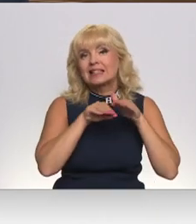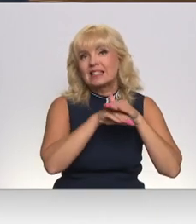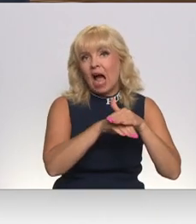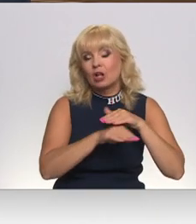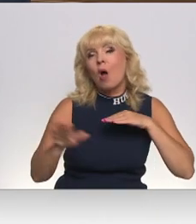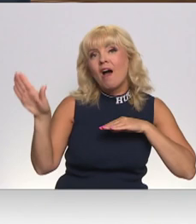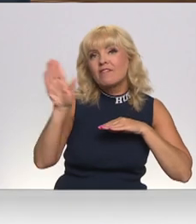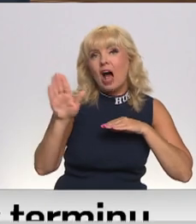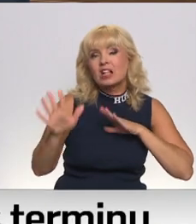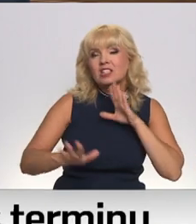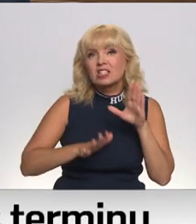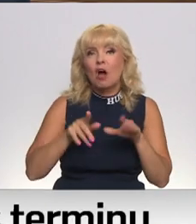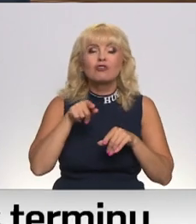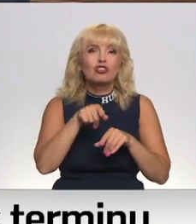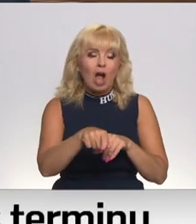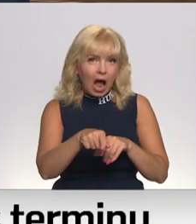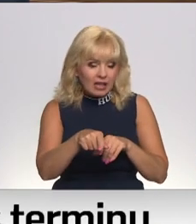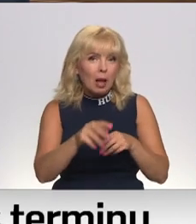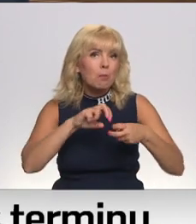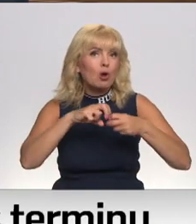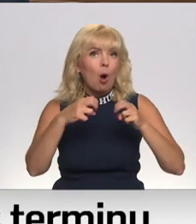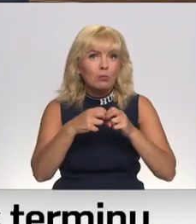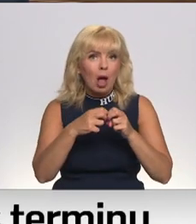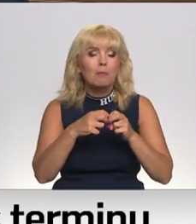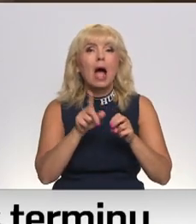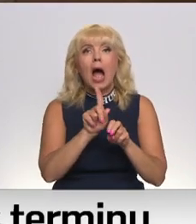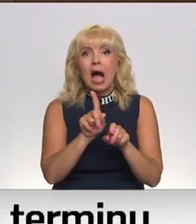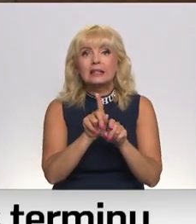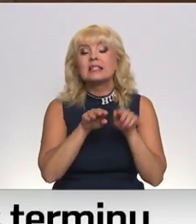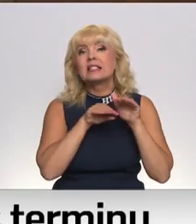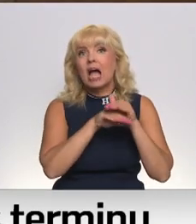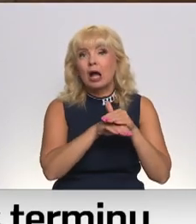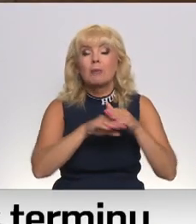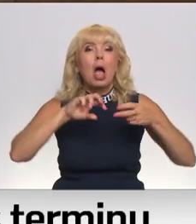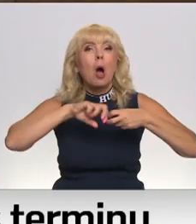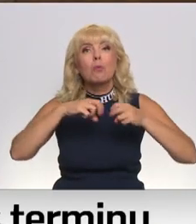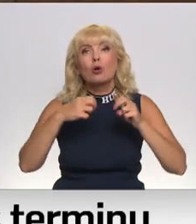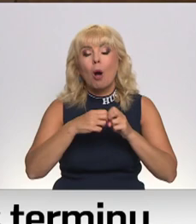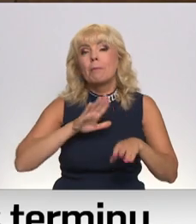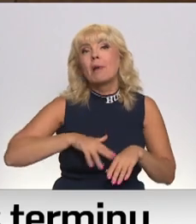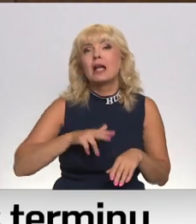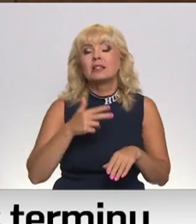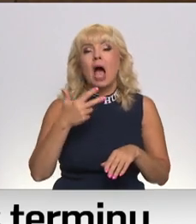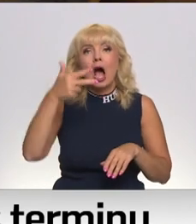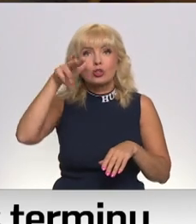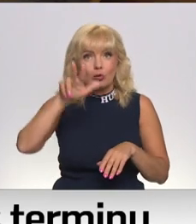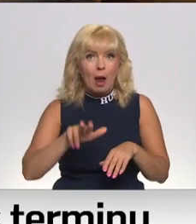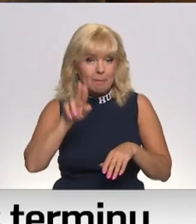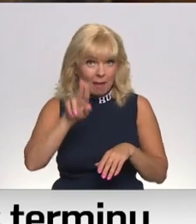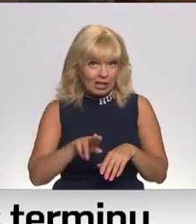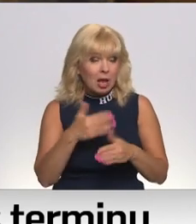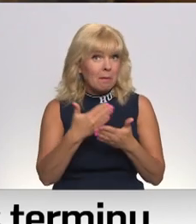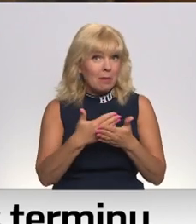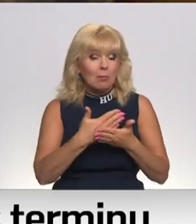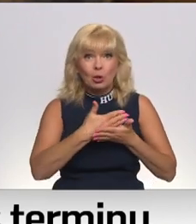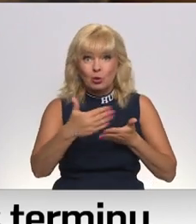Valsts sagatavotība šādam izaicinājumam arī saglabājās. Problēmas pēc 8 mēnešiem, ja viss turpināsies tā, kā ir